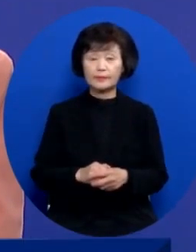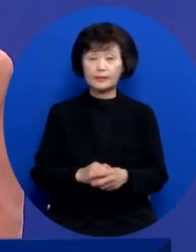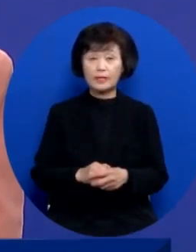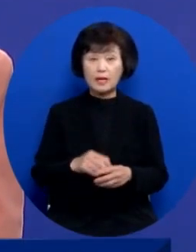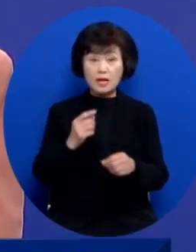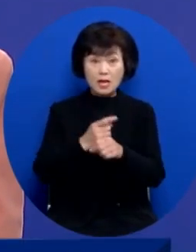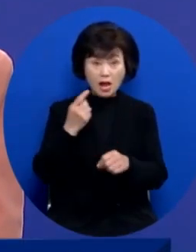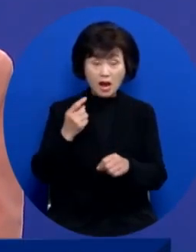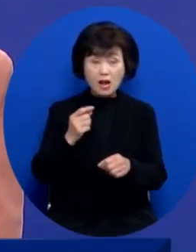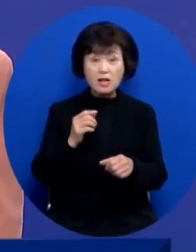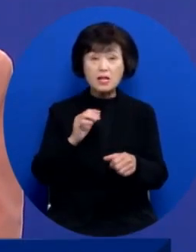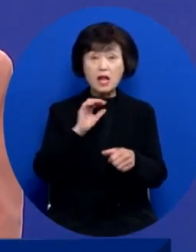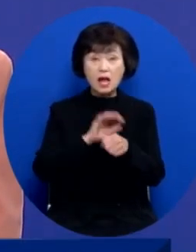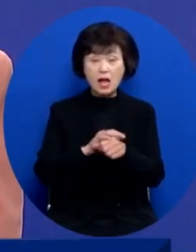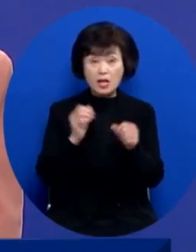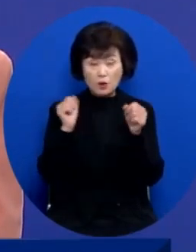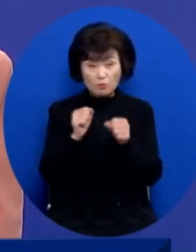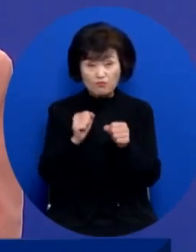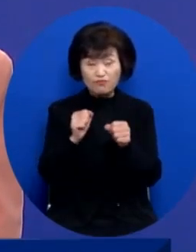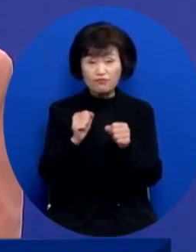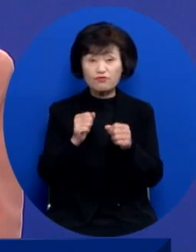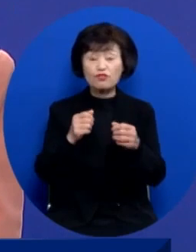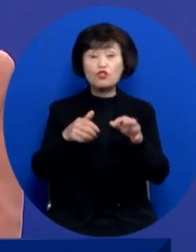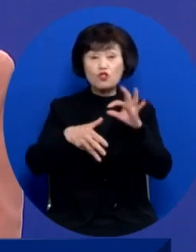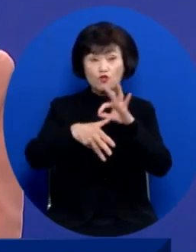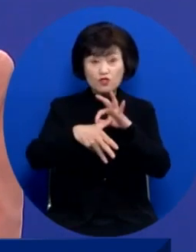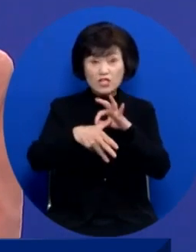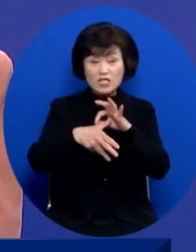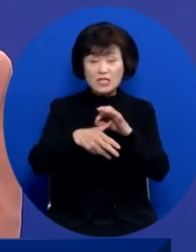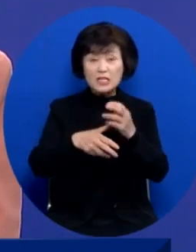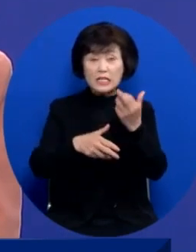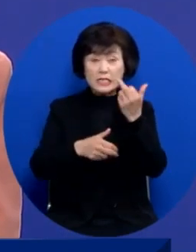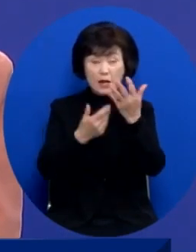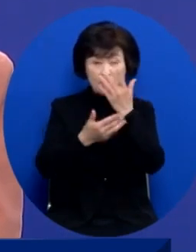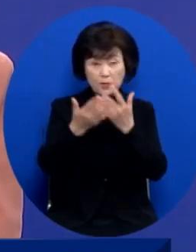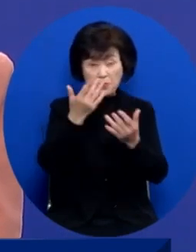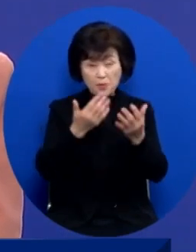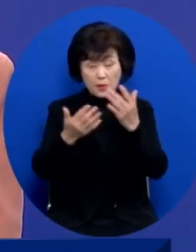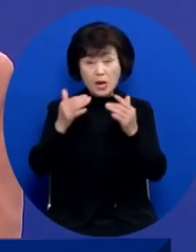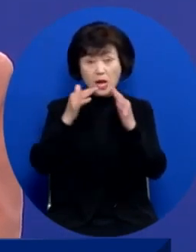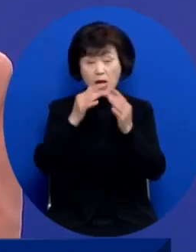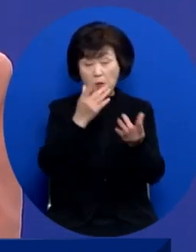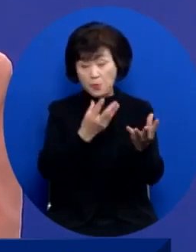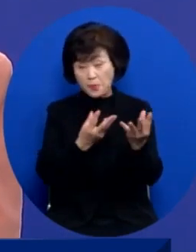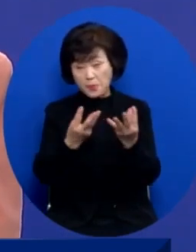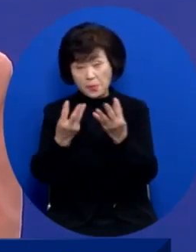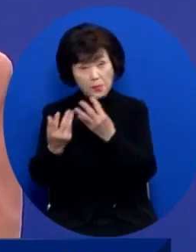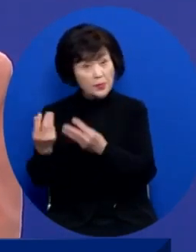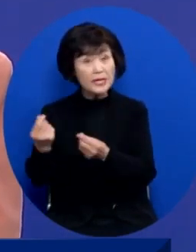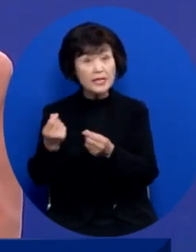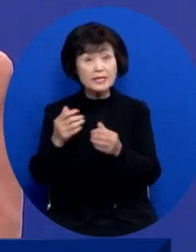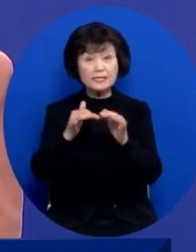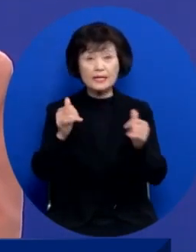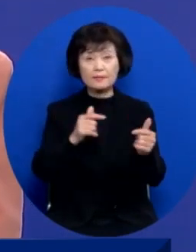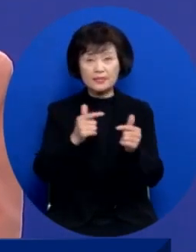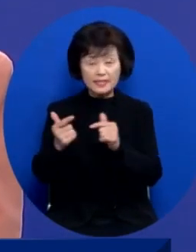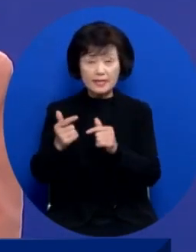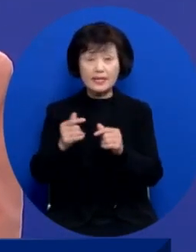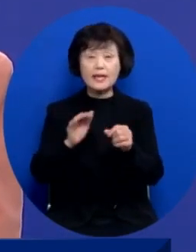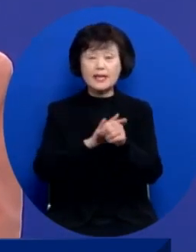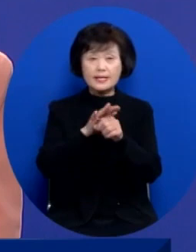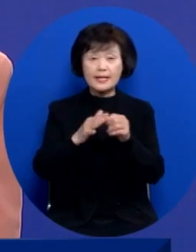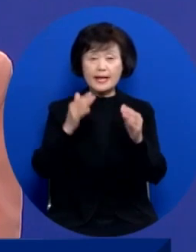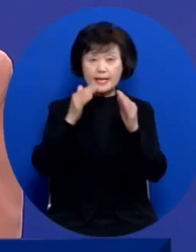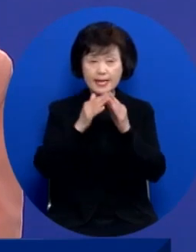작년에 경북 울진 등에서 발생한 대형 산불로 집을 잃은 이재민들을 지원하기 위해 한교총이 사랑의 집짓기